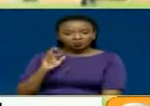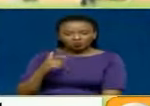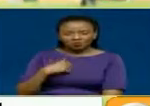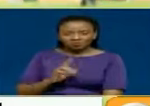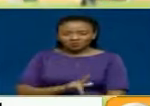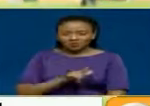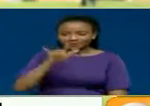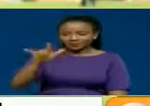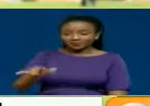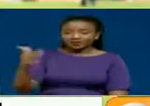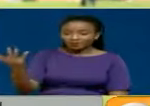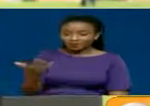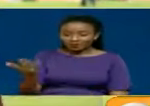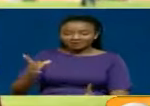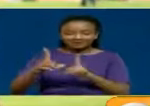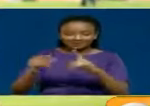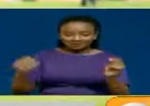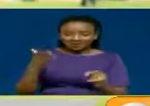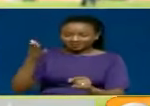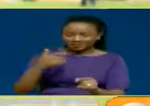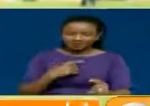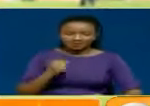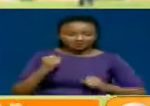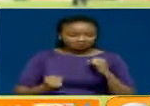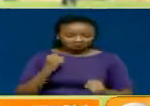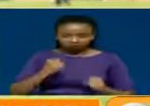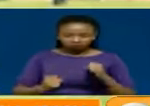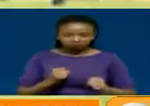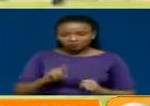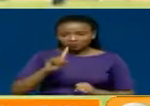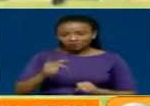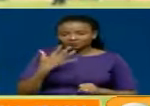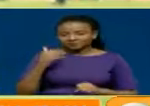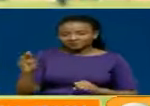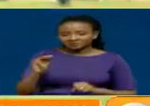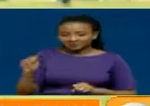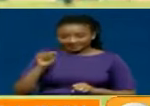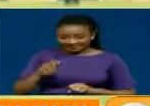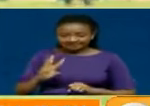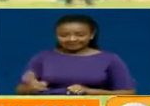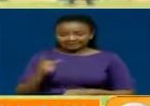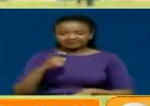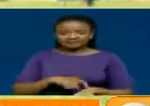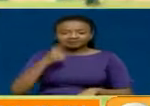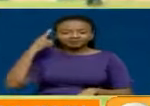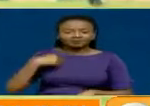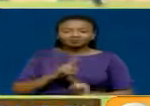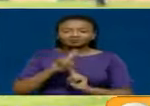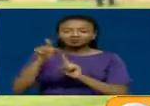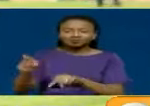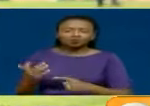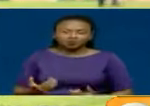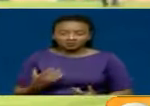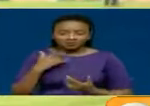Naelekea Tokyo Japan. Nitaenda kukimbia 1500 na ni mara mbili kwenda Olimpiki na nimetarajia